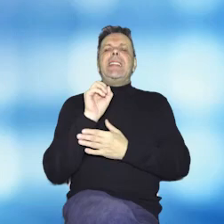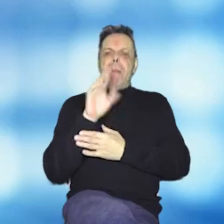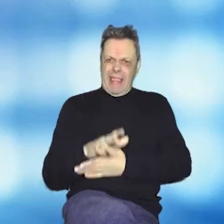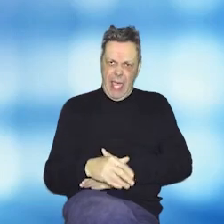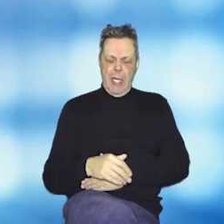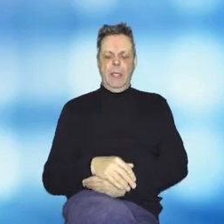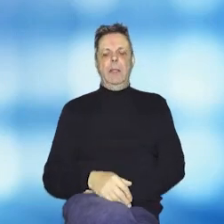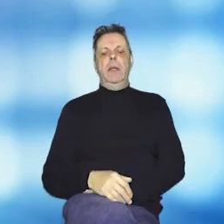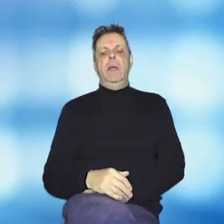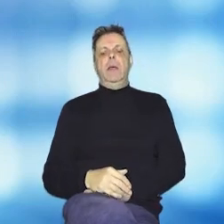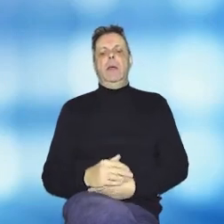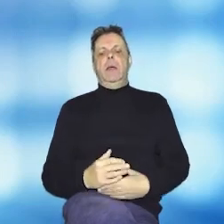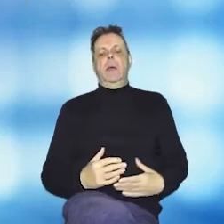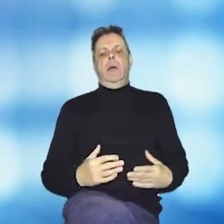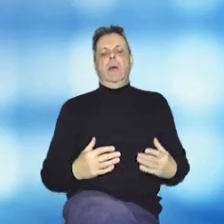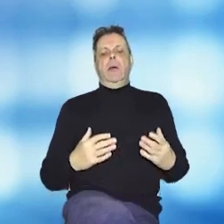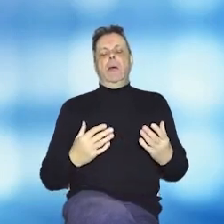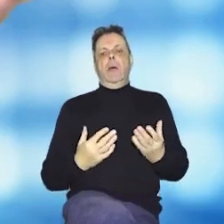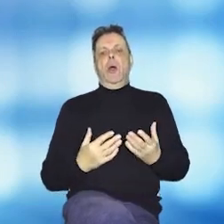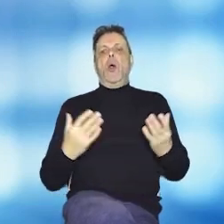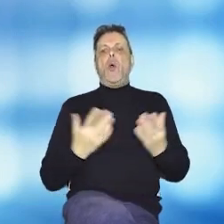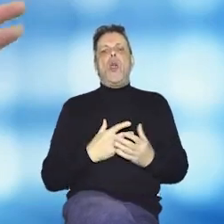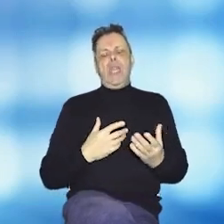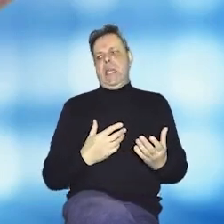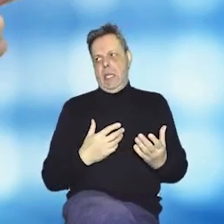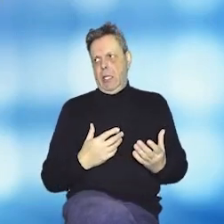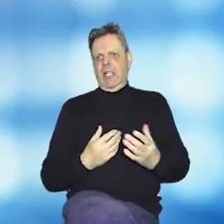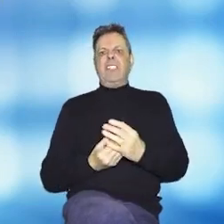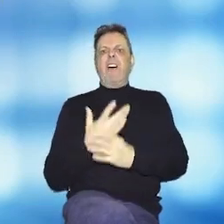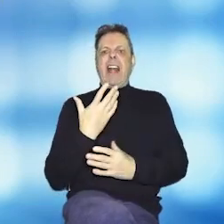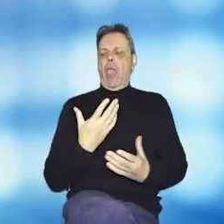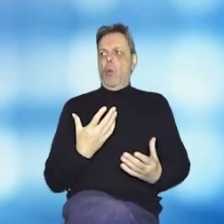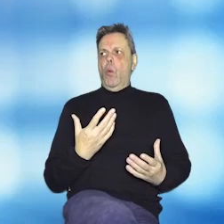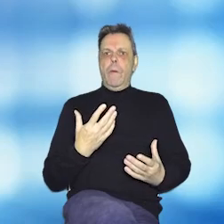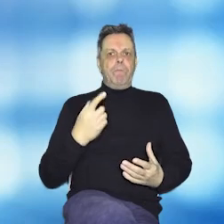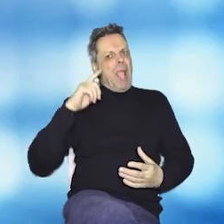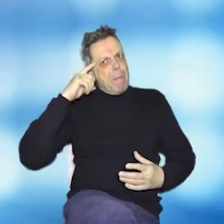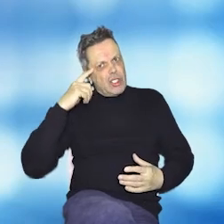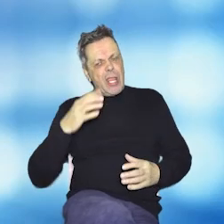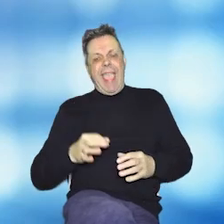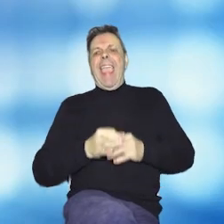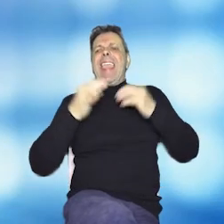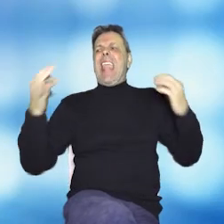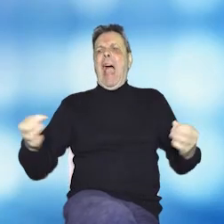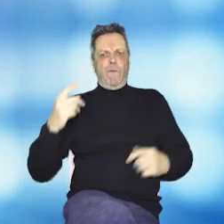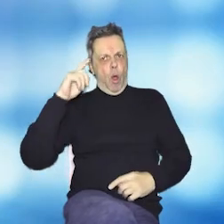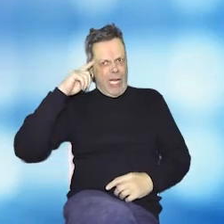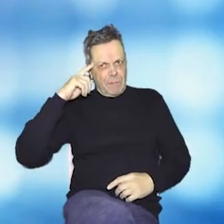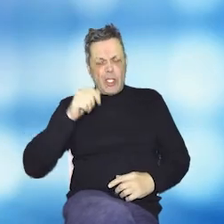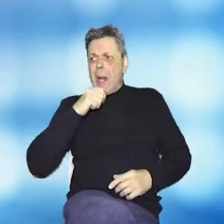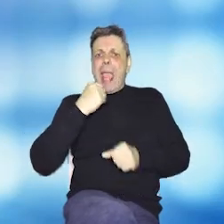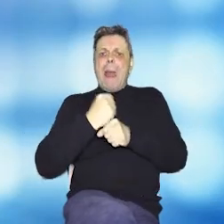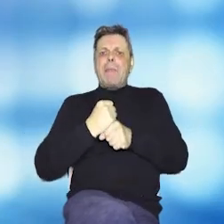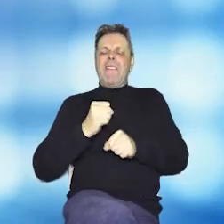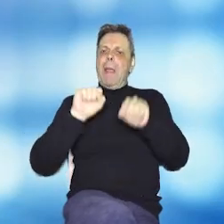prije svega, koji imaju značajnu ulogu u kreiranju mišljenja i općenito javnog mnijenja, i napraviti